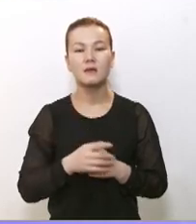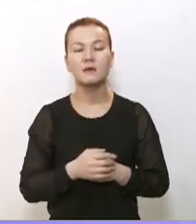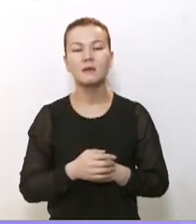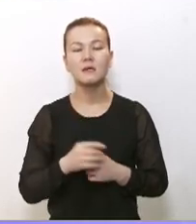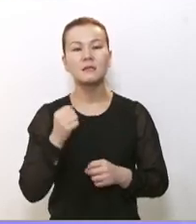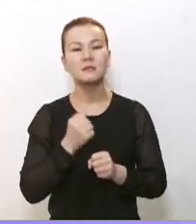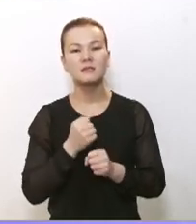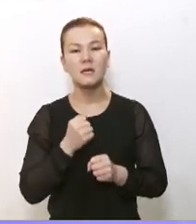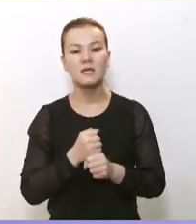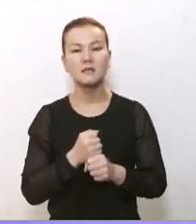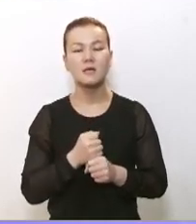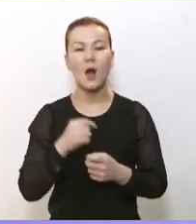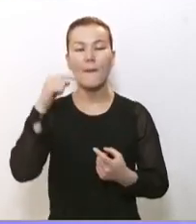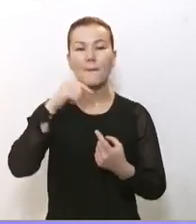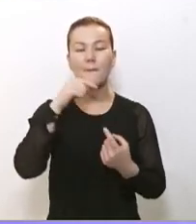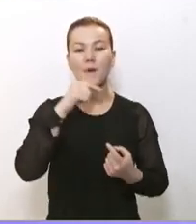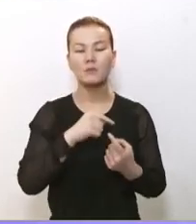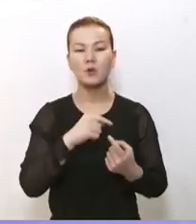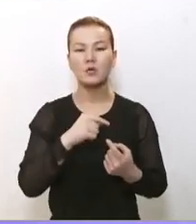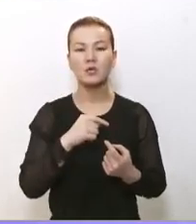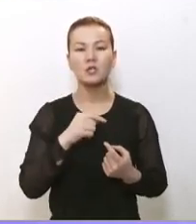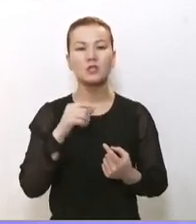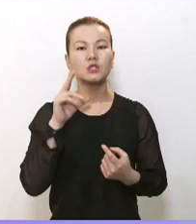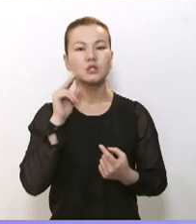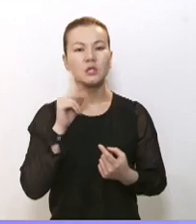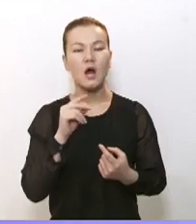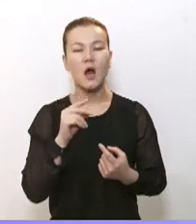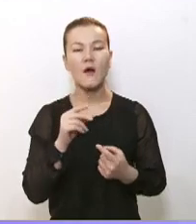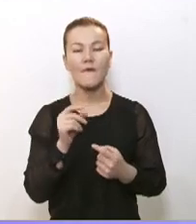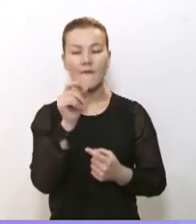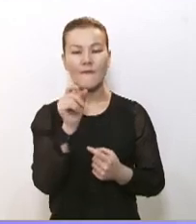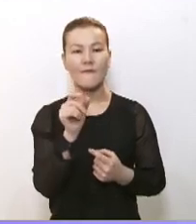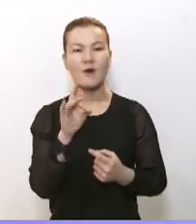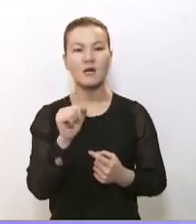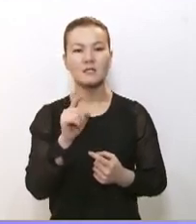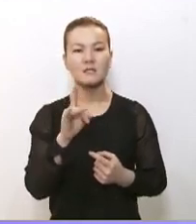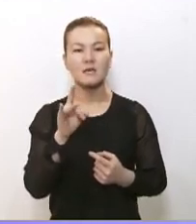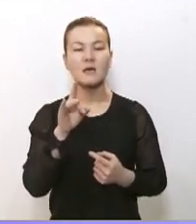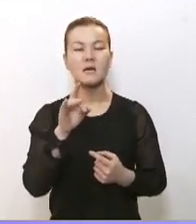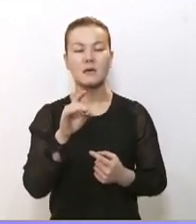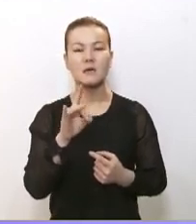делитель. Сделать подбор числа в разряде частного.